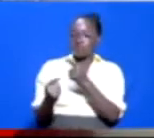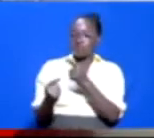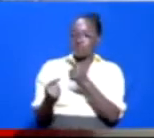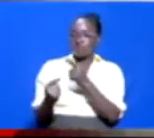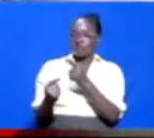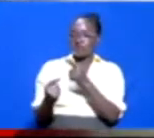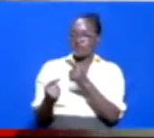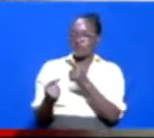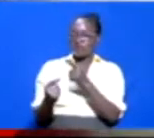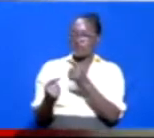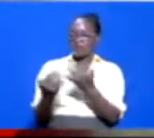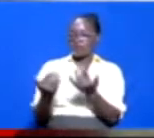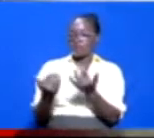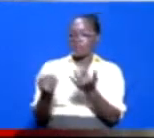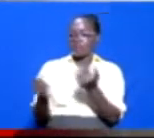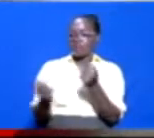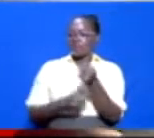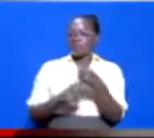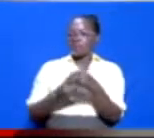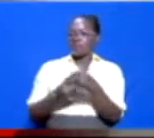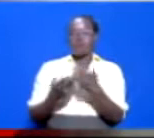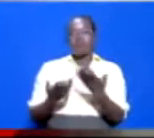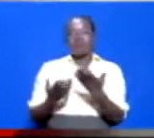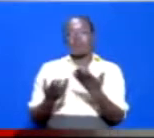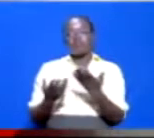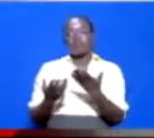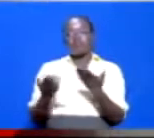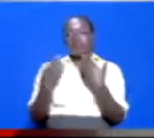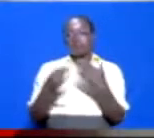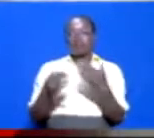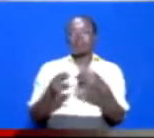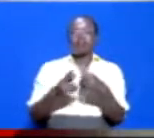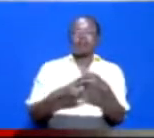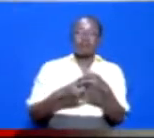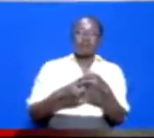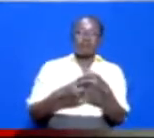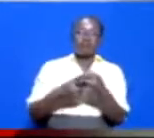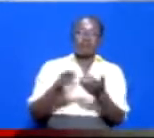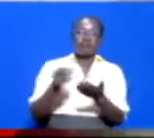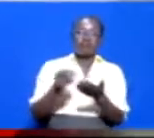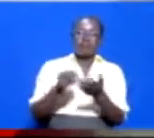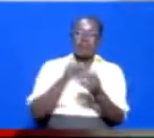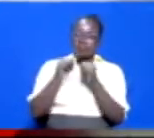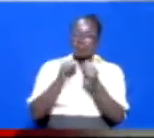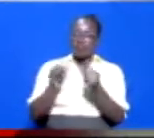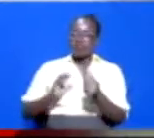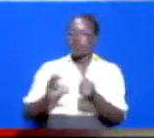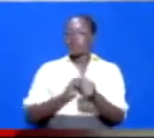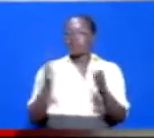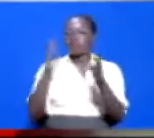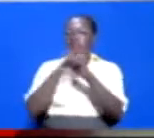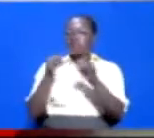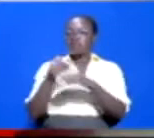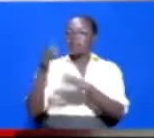kwa sababu saizi July imeisha, wakimaliza hiyo recruitment yende committee, kienda committee yende president. Mm-hmm. After president ndio